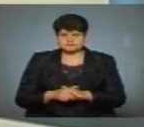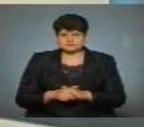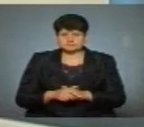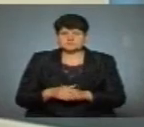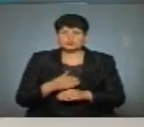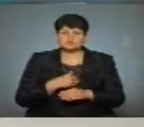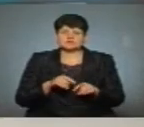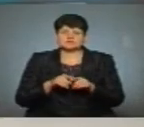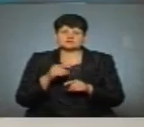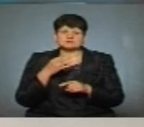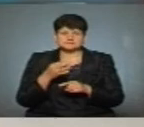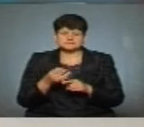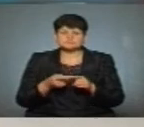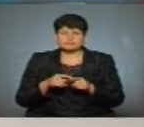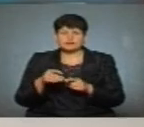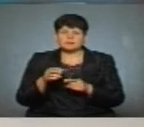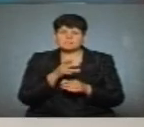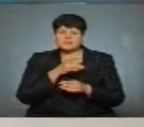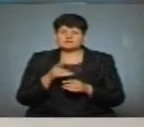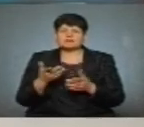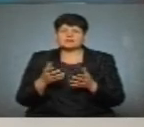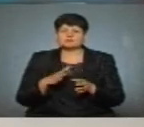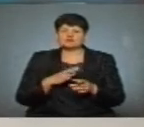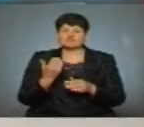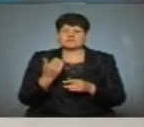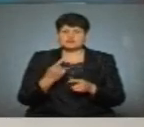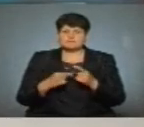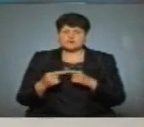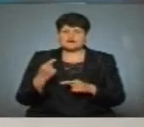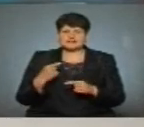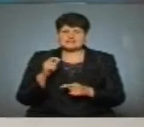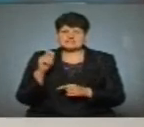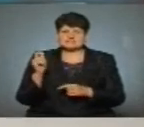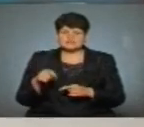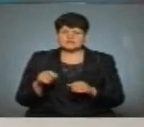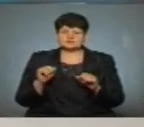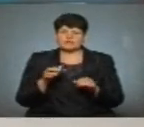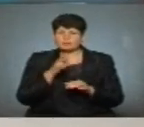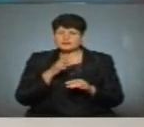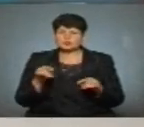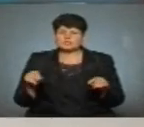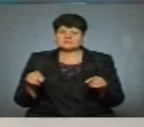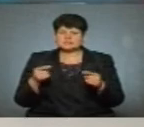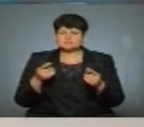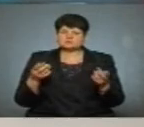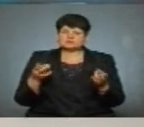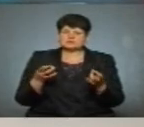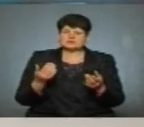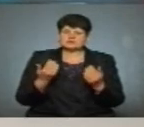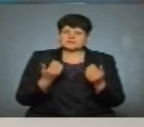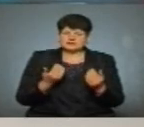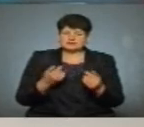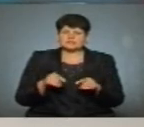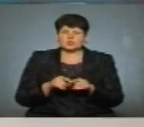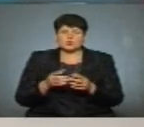Також хочу, щоб ви згадали цей період, яким було ваше повернення з війни, період, можливо, реабілітації, чи потребували її, і